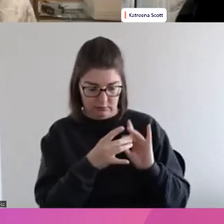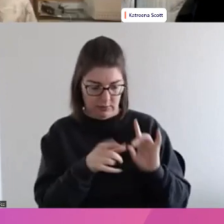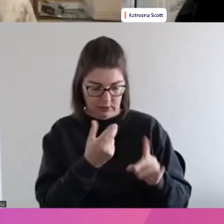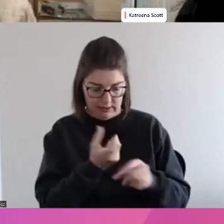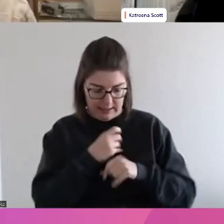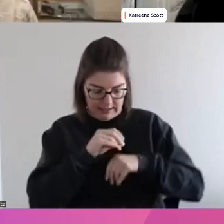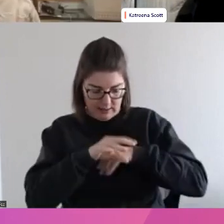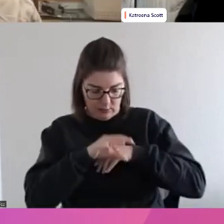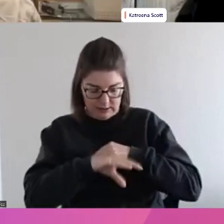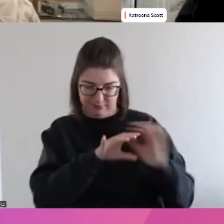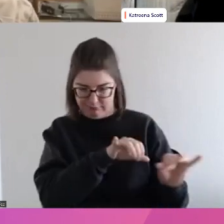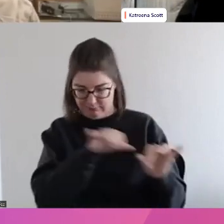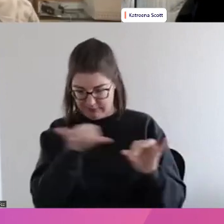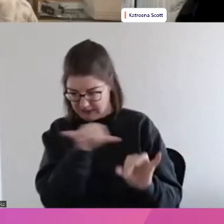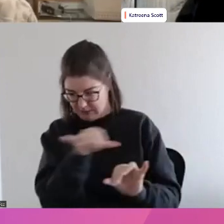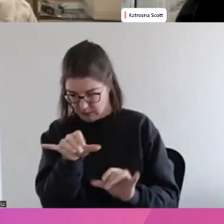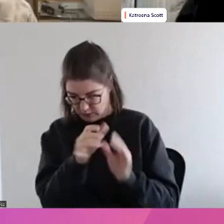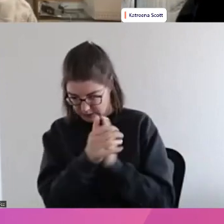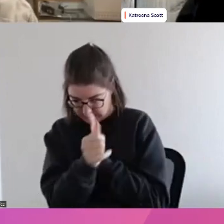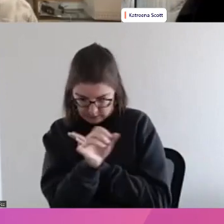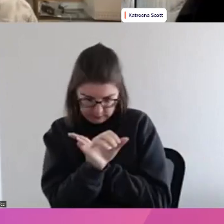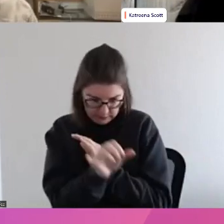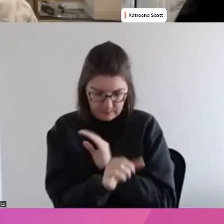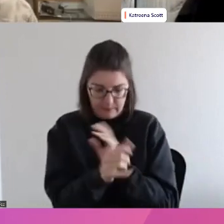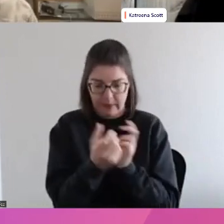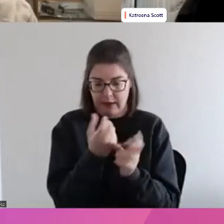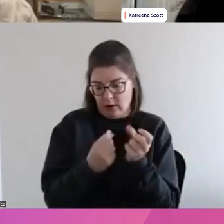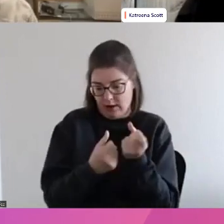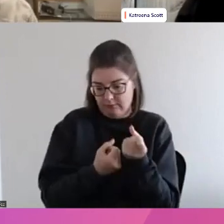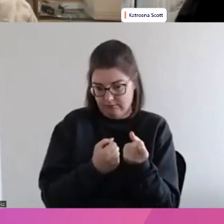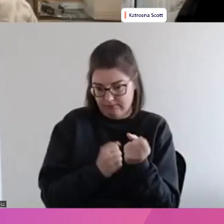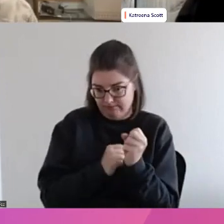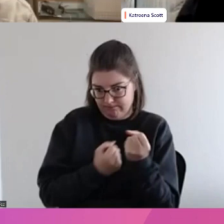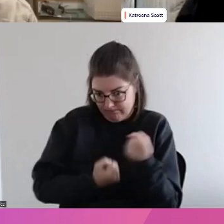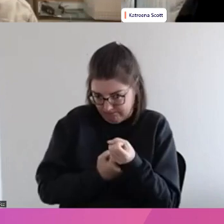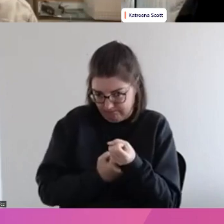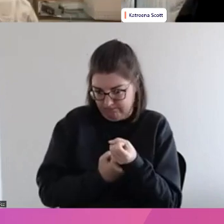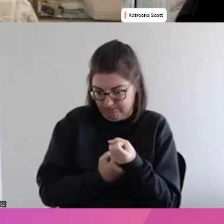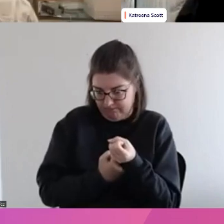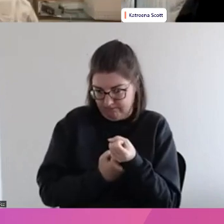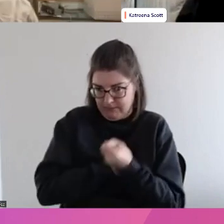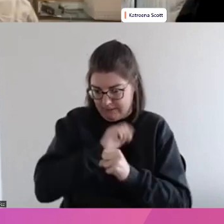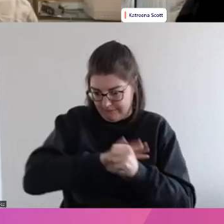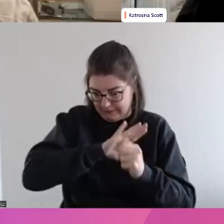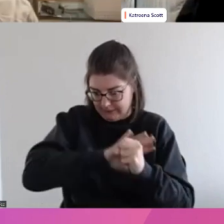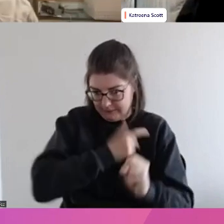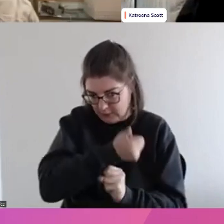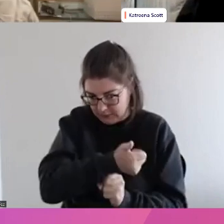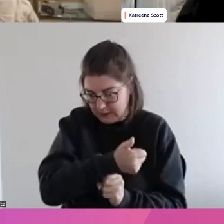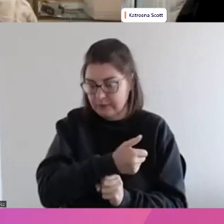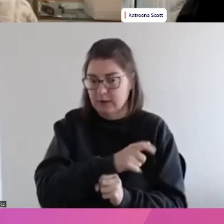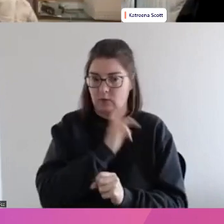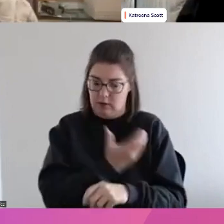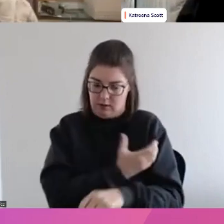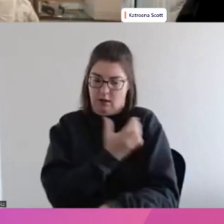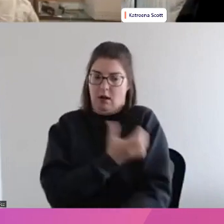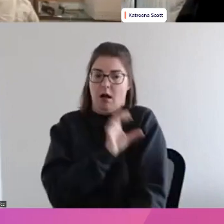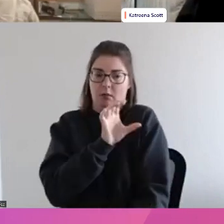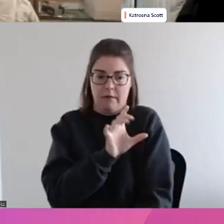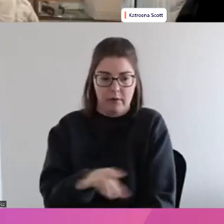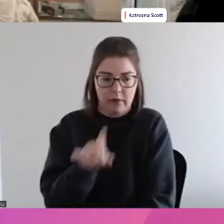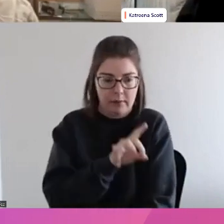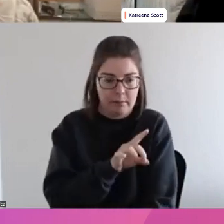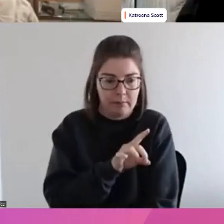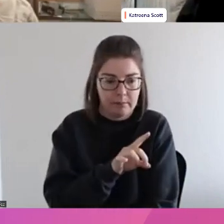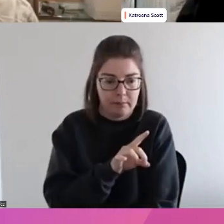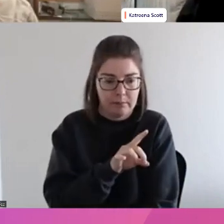de compétences que les femmes qui reçoivent du counseling, en fait, ils reçoivent un soutien à leur